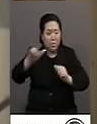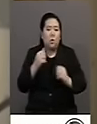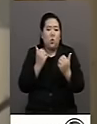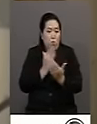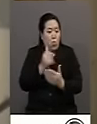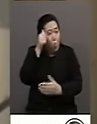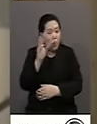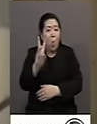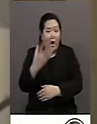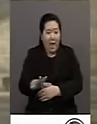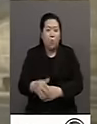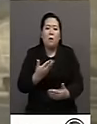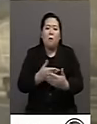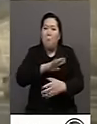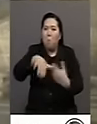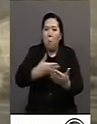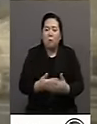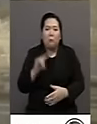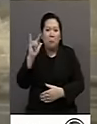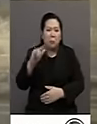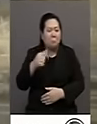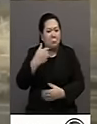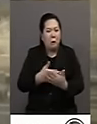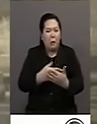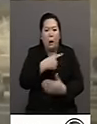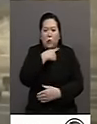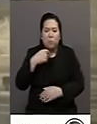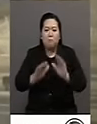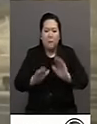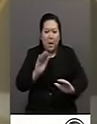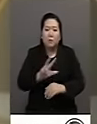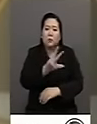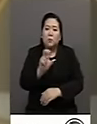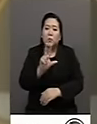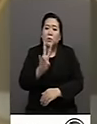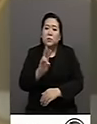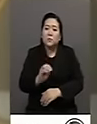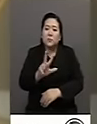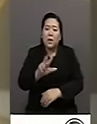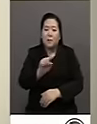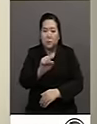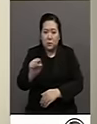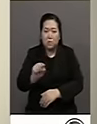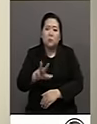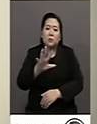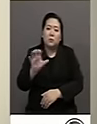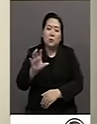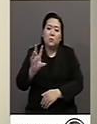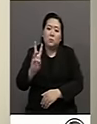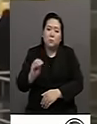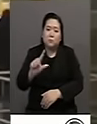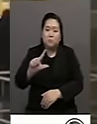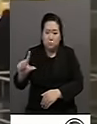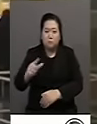ให้สายการบินสูญเงินราววันละ 10-15 ล้านยูโรหรือประมาณ 373-560 ล้านบาทขณ